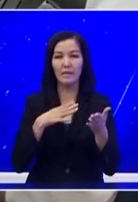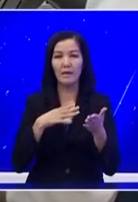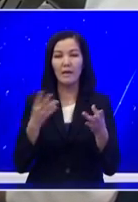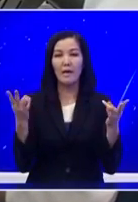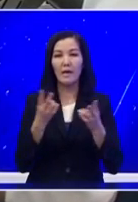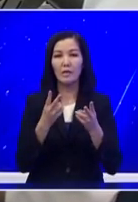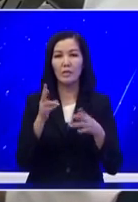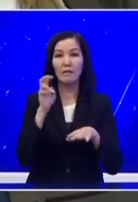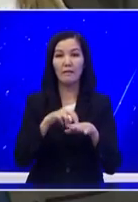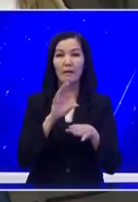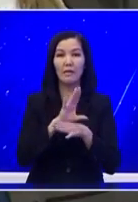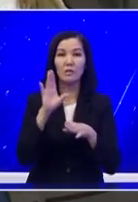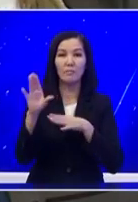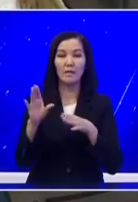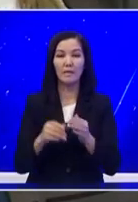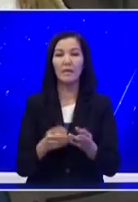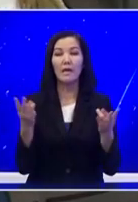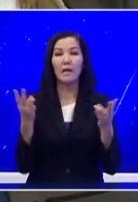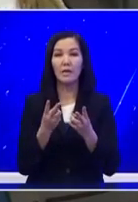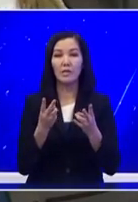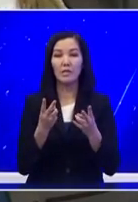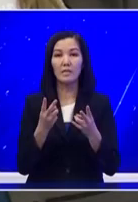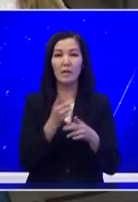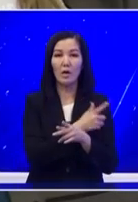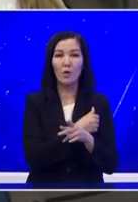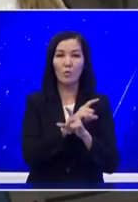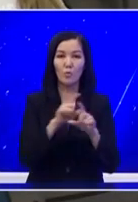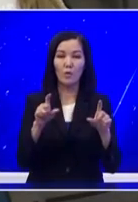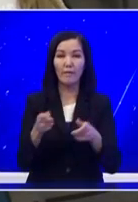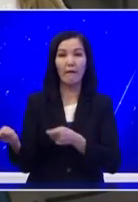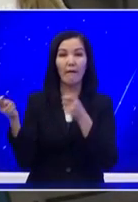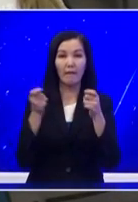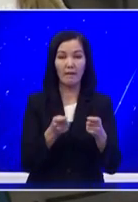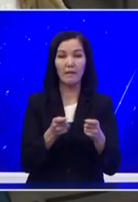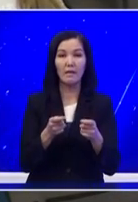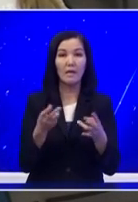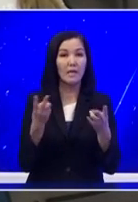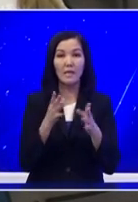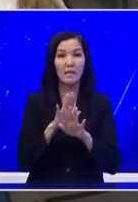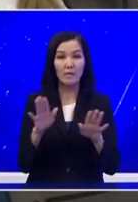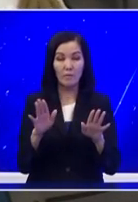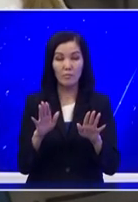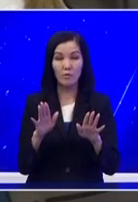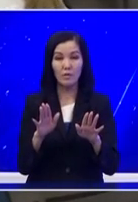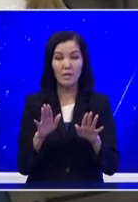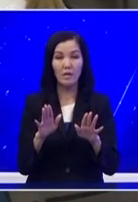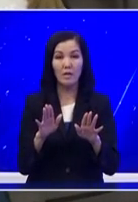тиісті дәрігер жіберледі. Қажет етсе ауруханаға тасымалдайды, қажет етпеген кезде сол